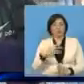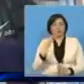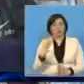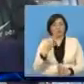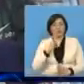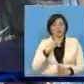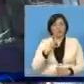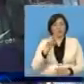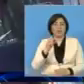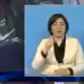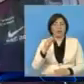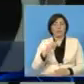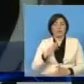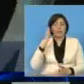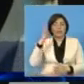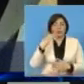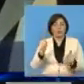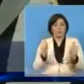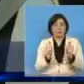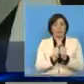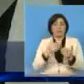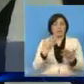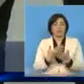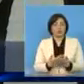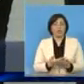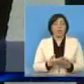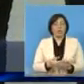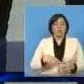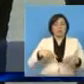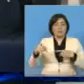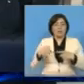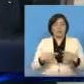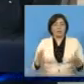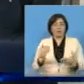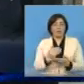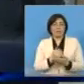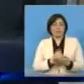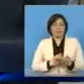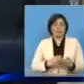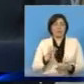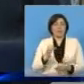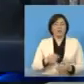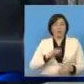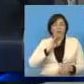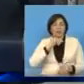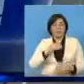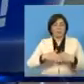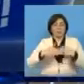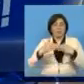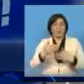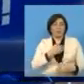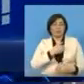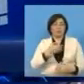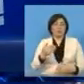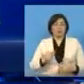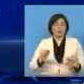Рахмет Сейілханов арманына бір табан жақындай түсті. Енді аяқ топшыларды жиып, Әуесқойдан кәсіби алаңға шығуға ниетті. Демеуші